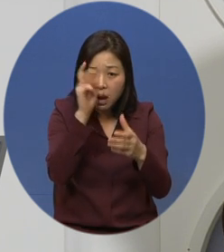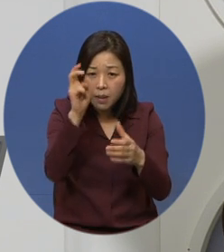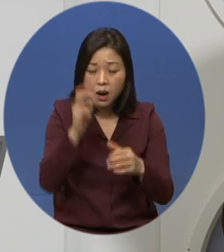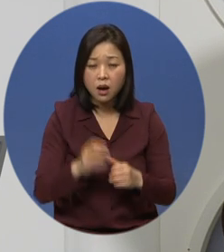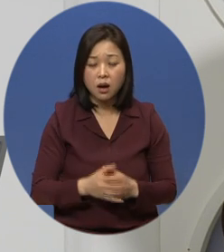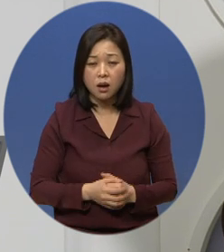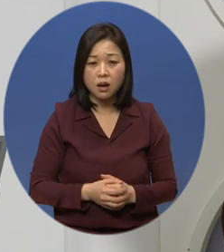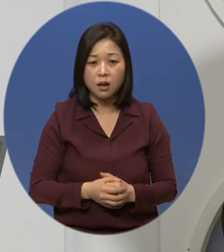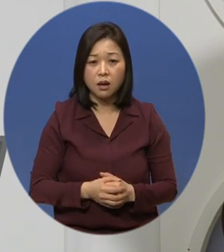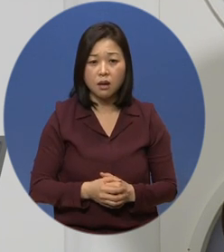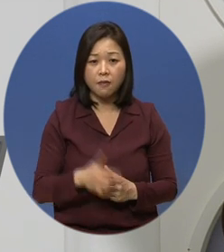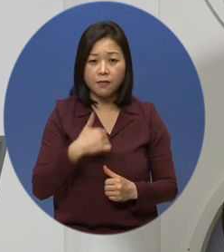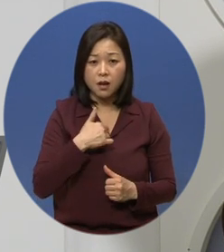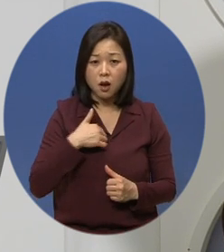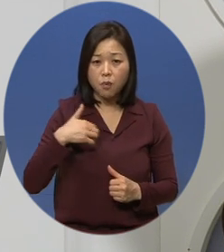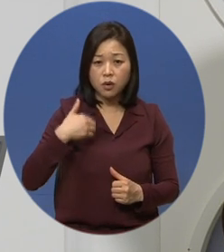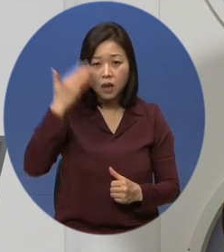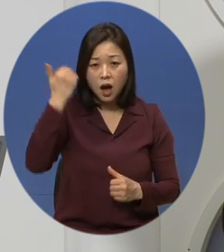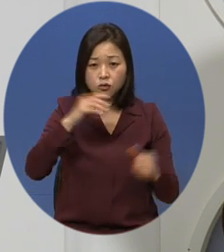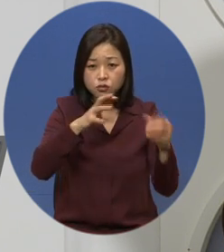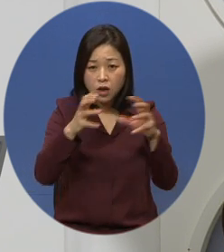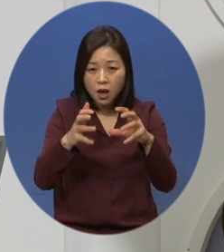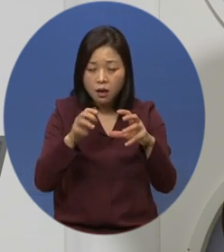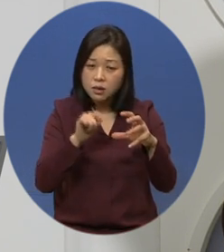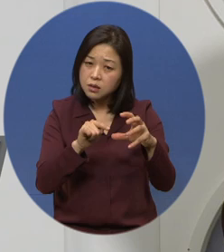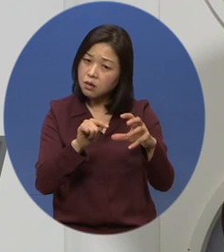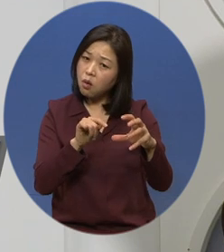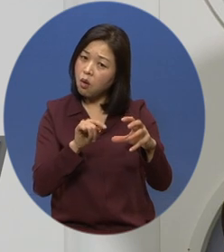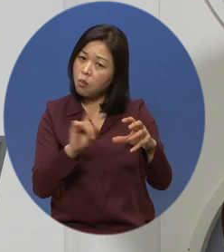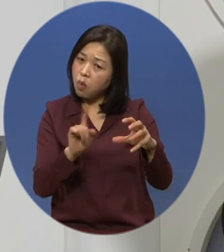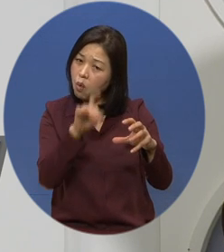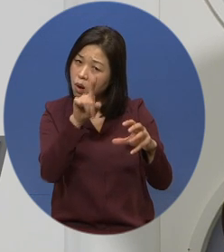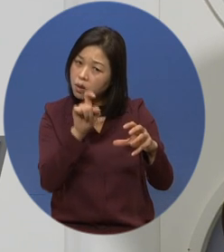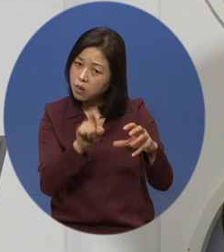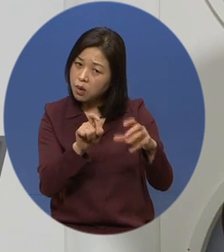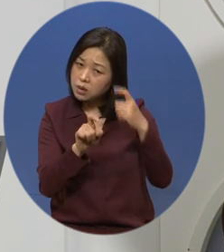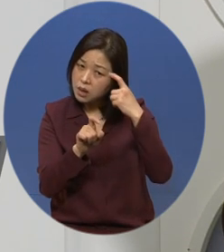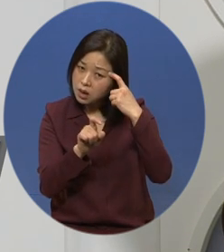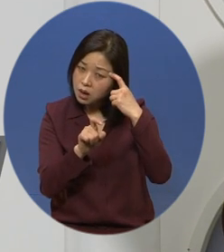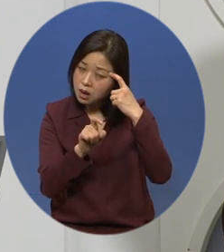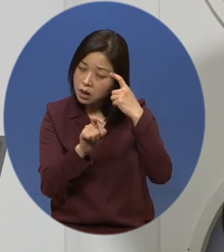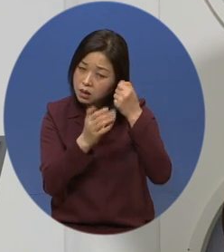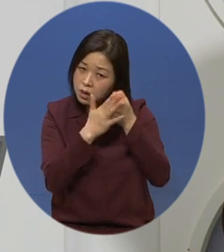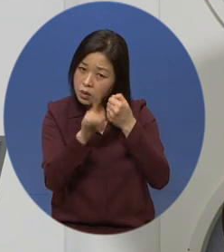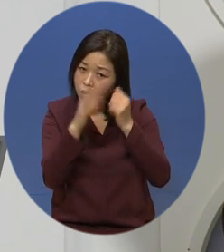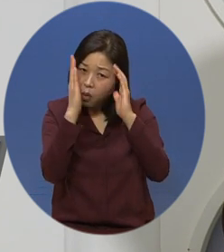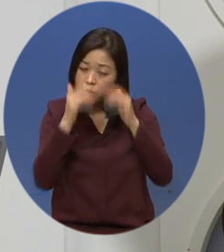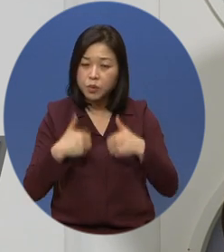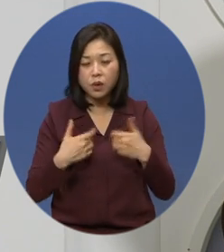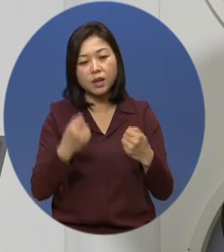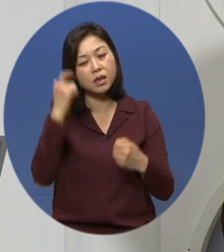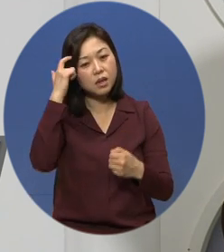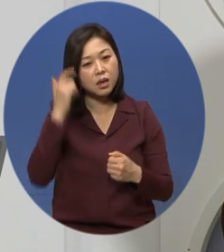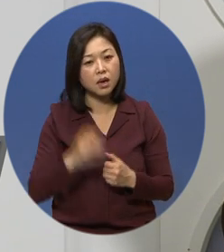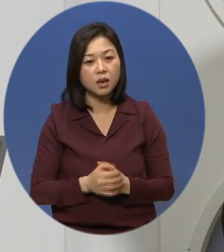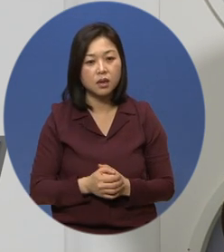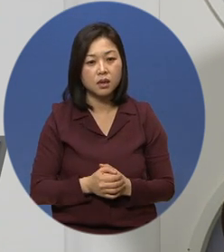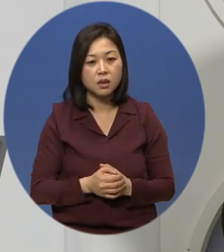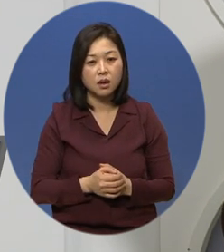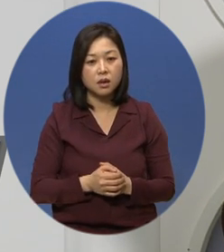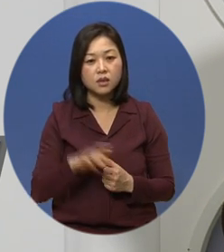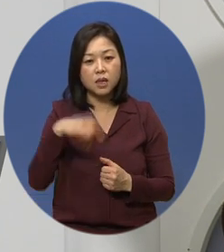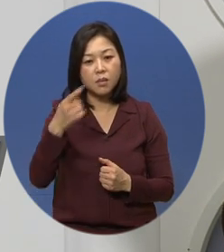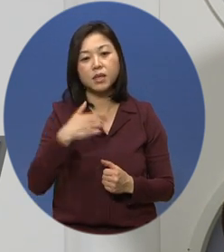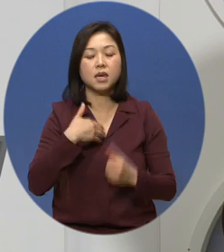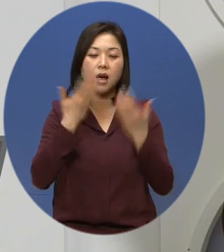것 같다 내가 모르는 항 대합면 되는 나라가 어떤 거지 라고 하면서 공부를 좀 해야 되겠다 라고 해서 제가 그 다음에